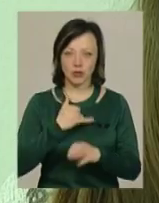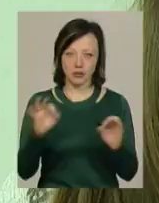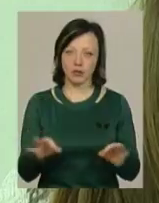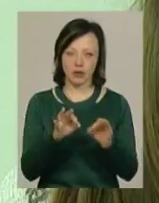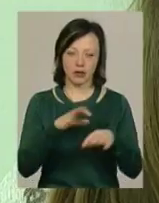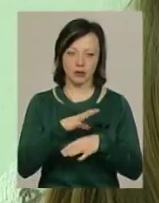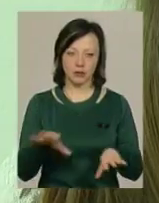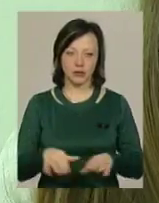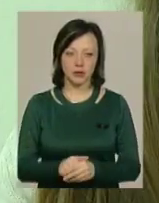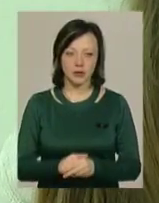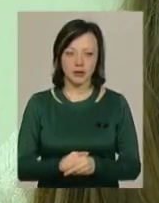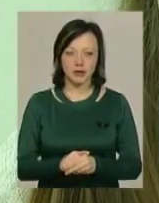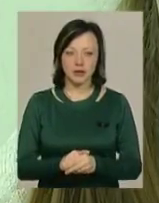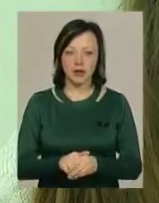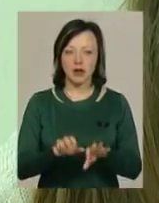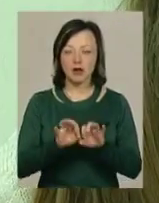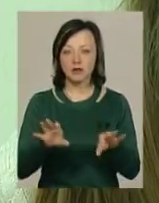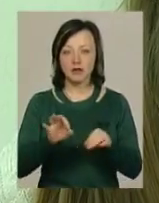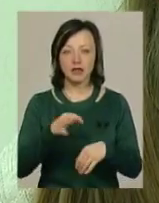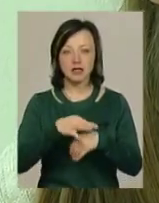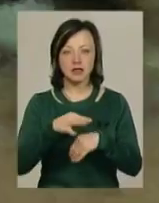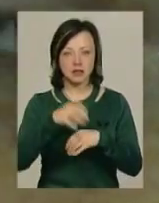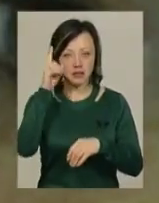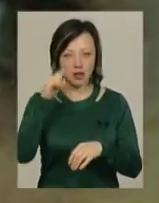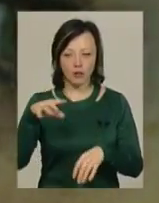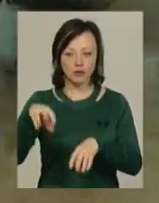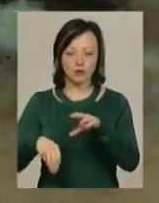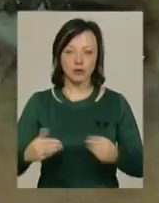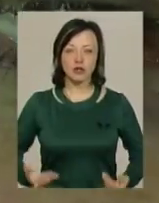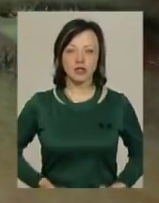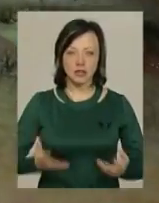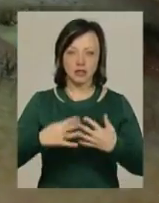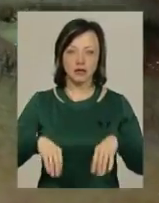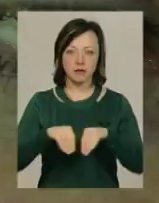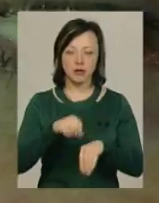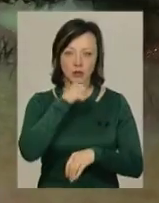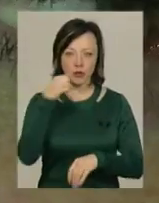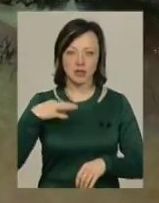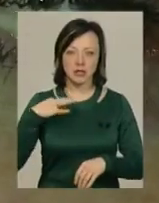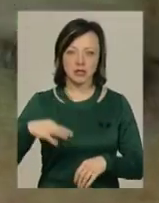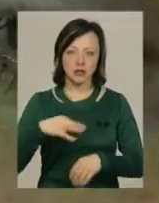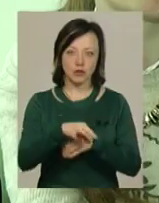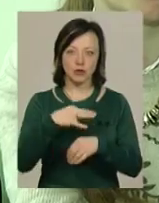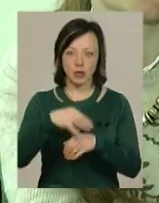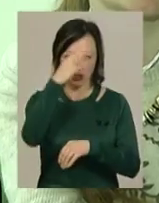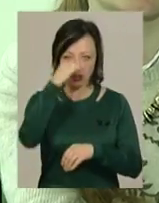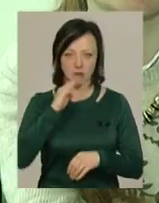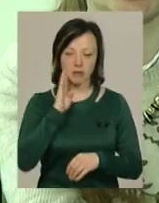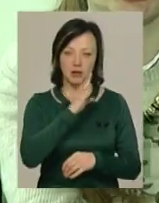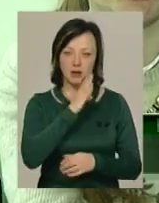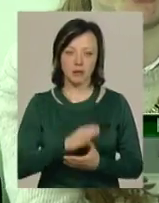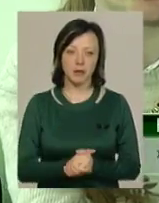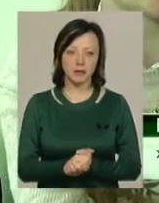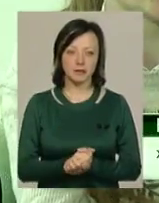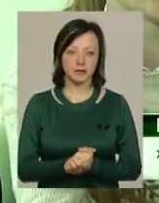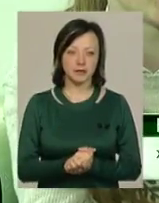ніколи. Катерина розповідає, що таке насильство, знає не з чуток. По сусідству проживає сім'я, де дорослий син знущається над батьками. Ми там